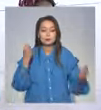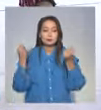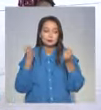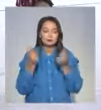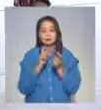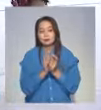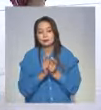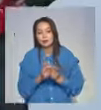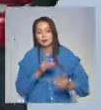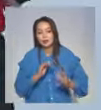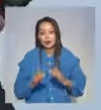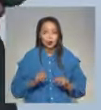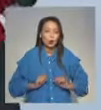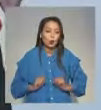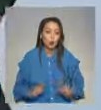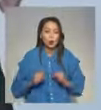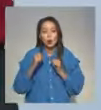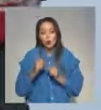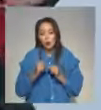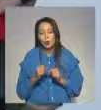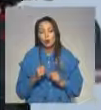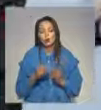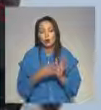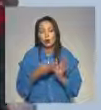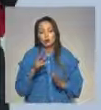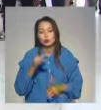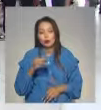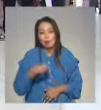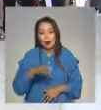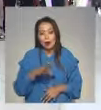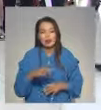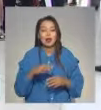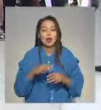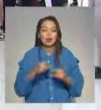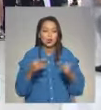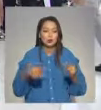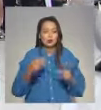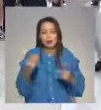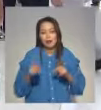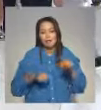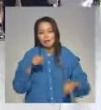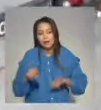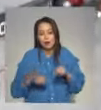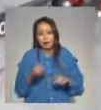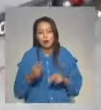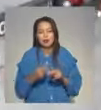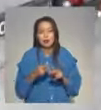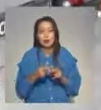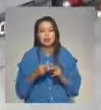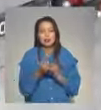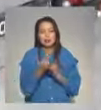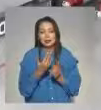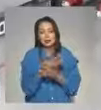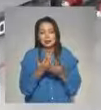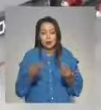борьба, карате, дзюдо, кикбоксинг, тогыз-кумалак, настольный теннис и велоспорт – это далеко не весь список видов спорта, которым